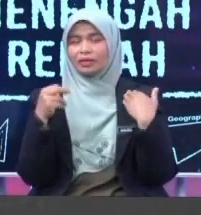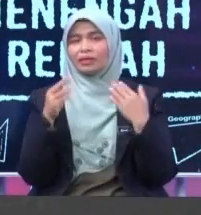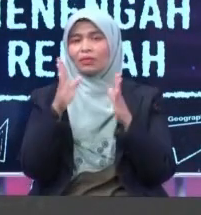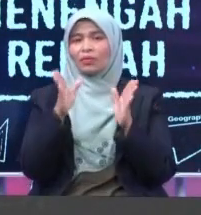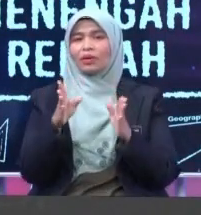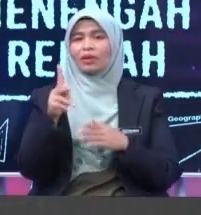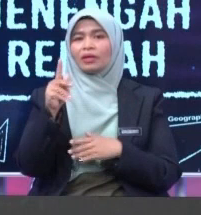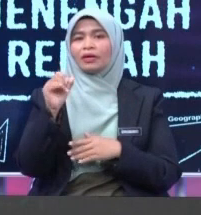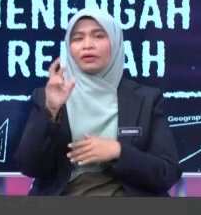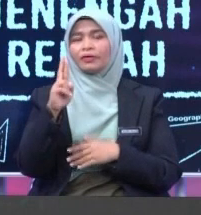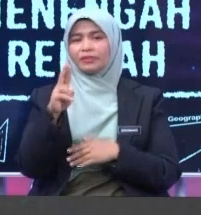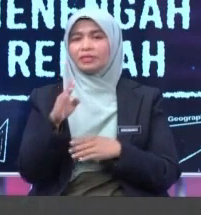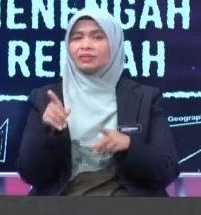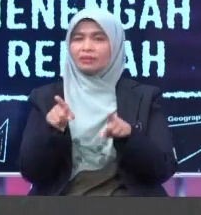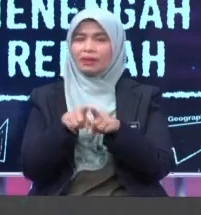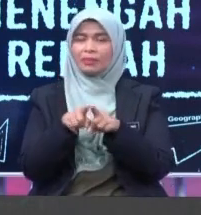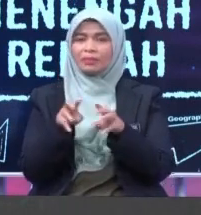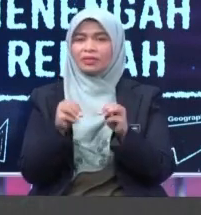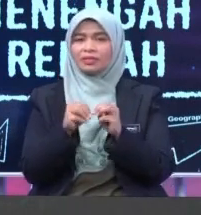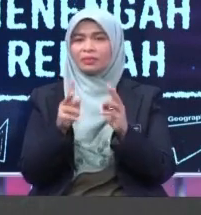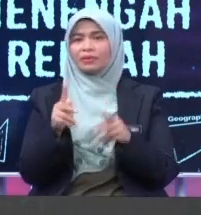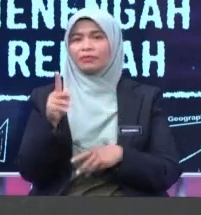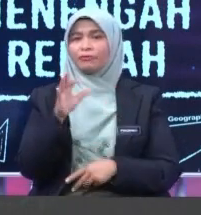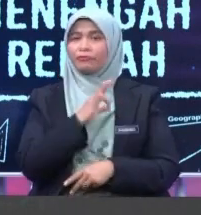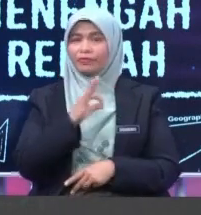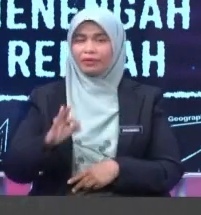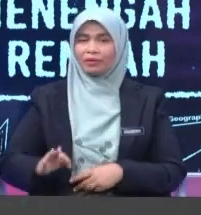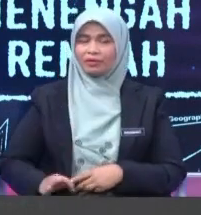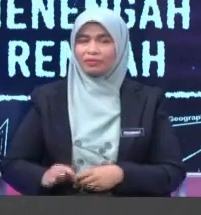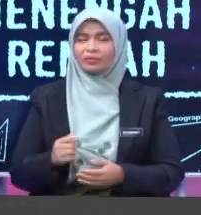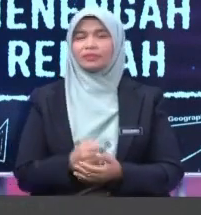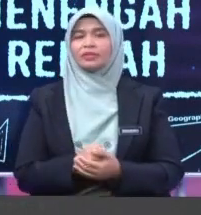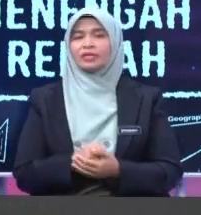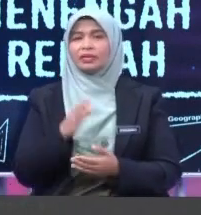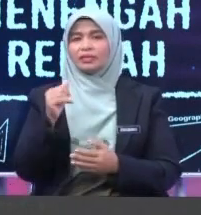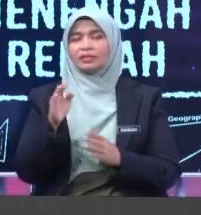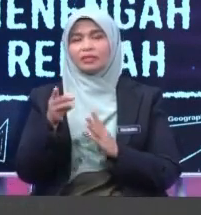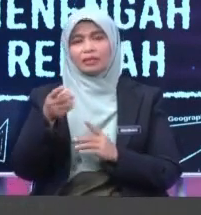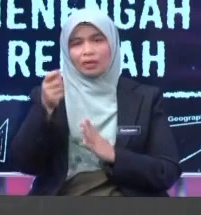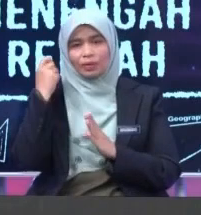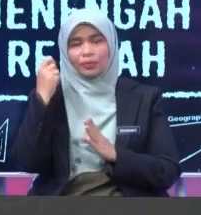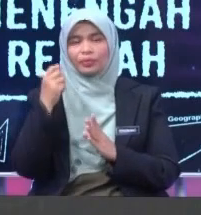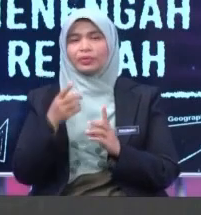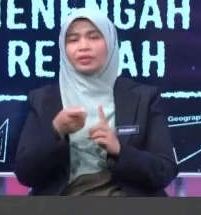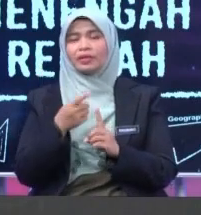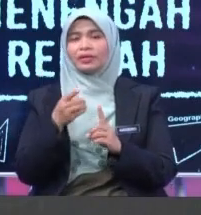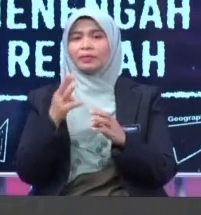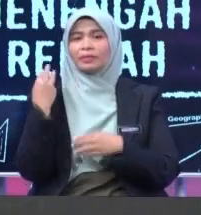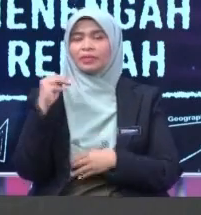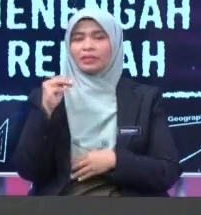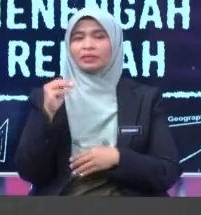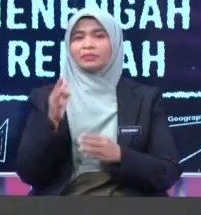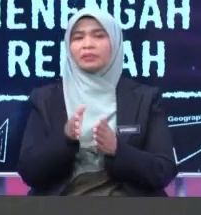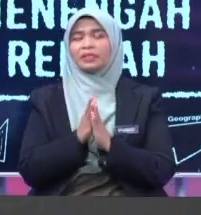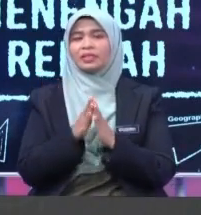itu sama seperti keadaan kaum Fir'aun dan orang-orang yang terdahulu daripada mereka. Mereka menistakan ayat-ayat keterangan